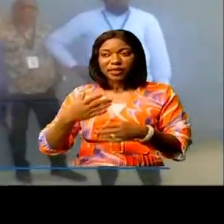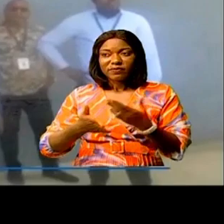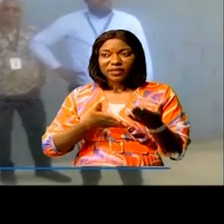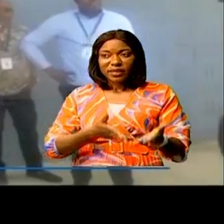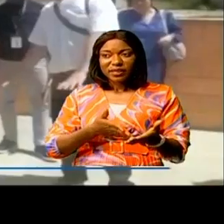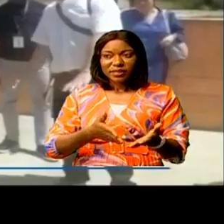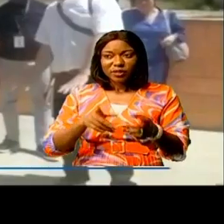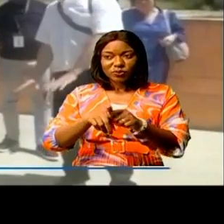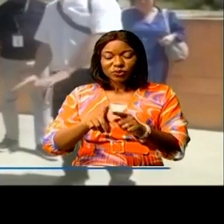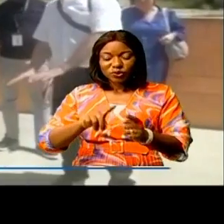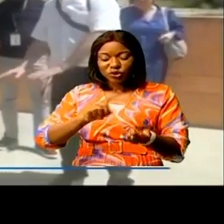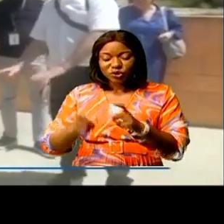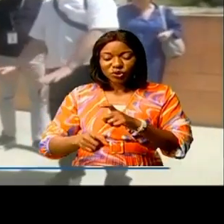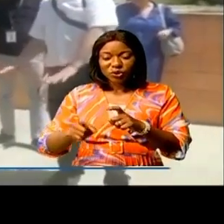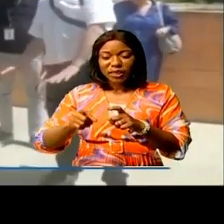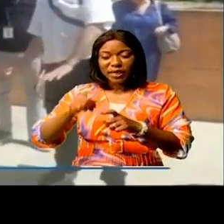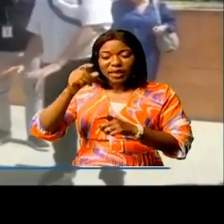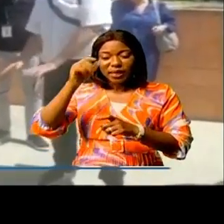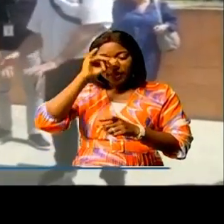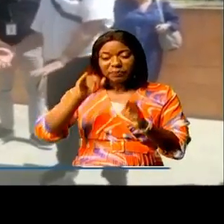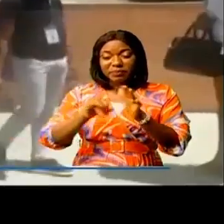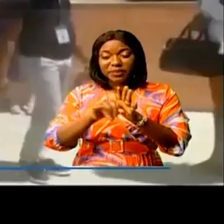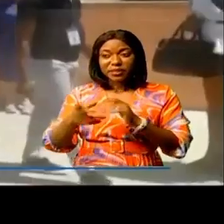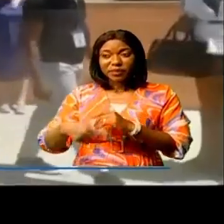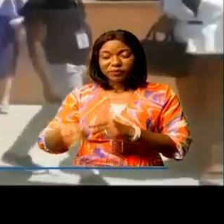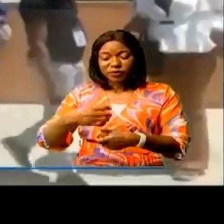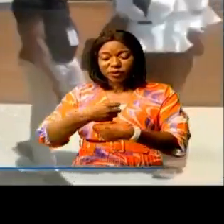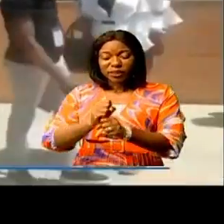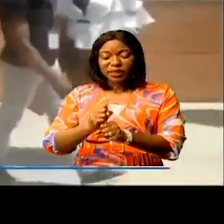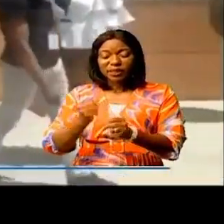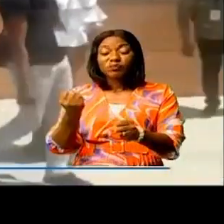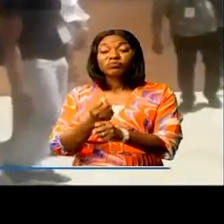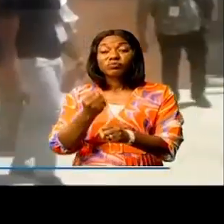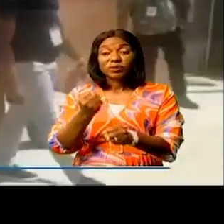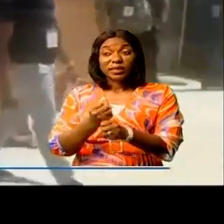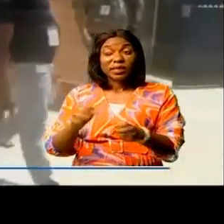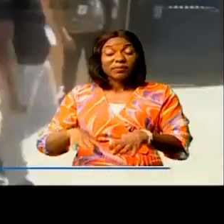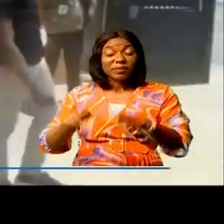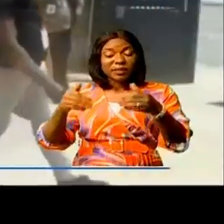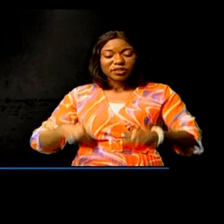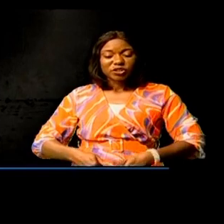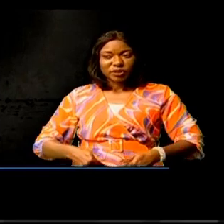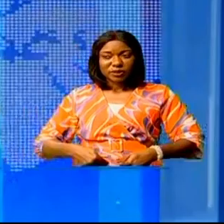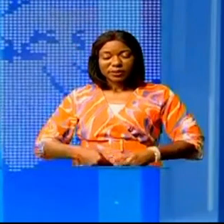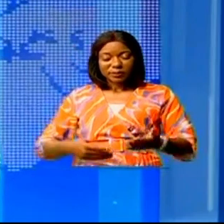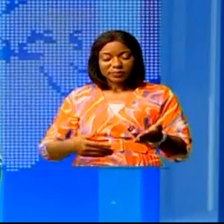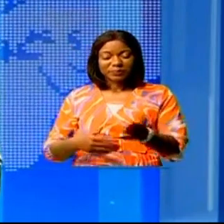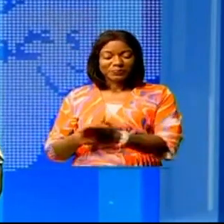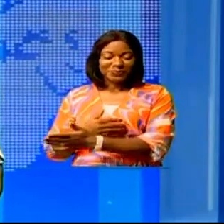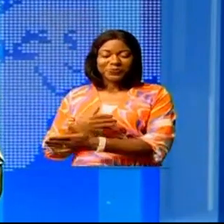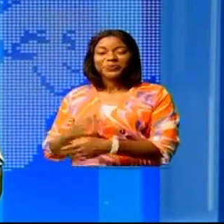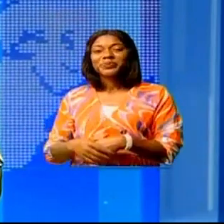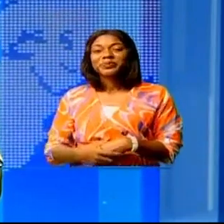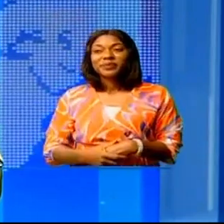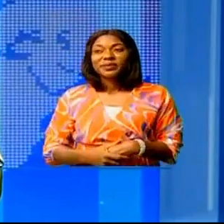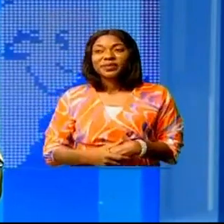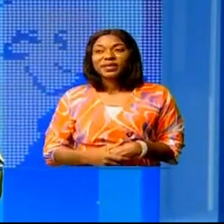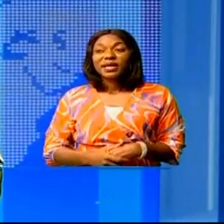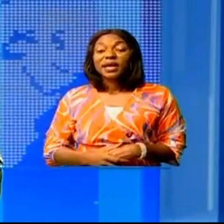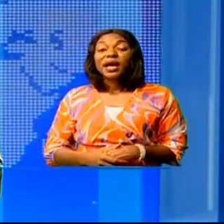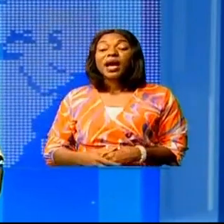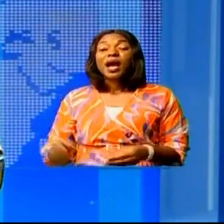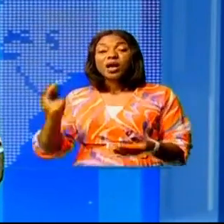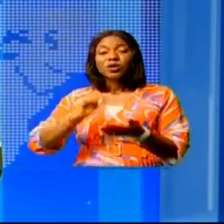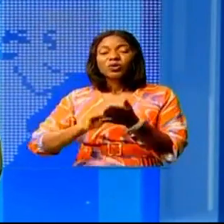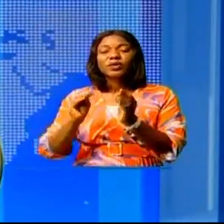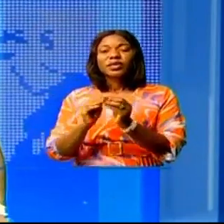sûrement changer l'image de la province et créer de milliers d'emplois pour la jeunesse. Une séance de travail